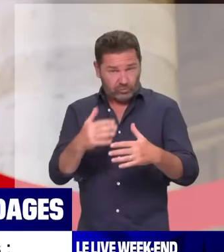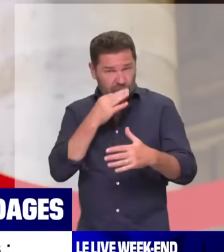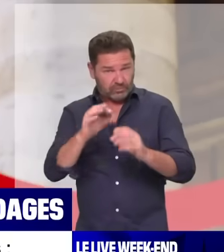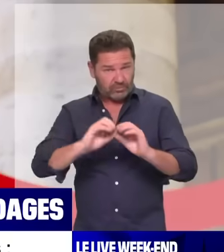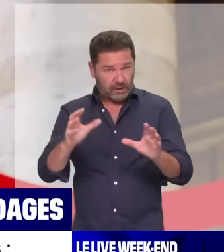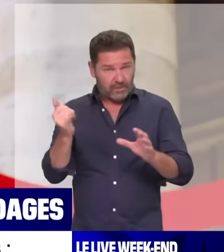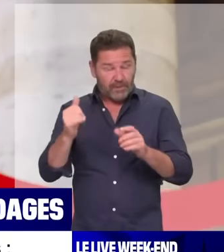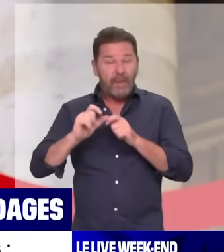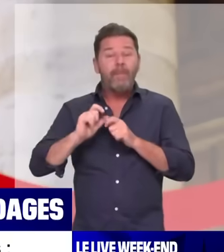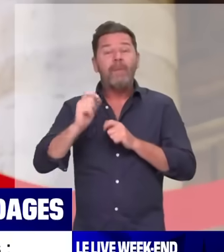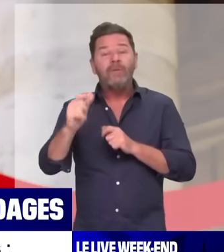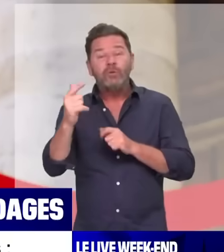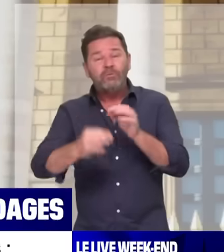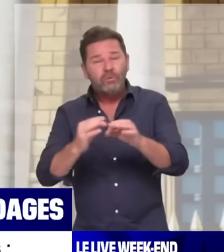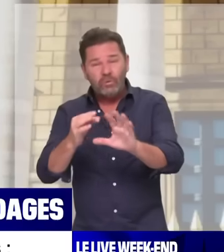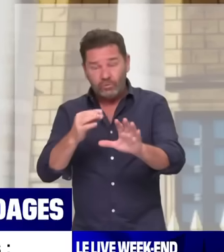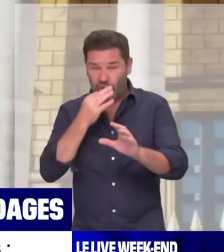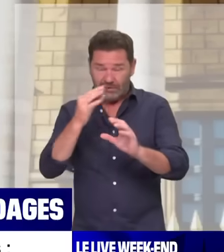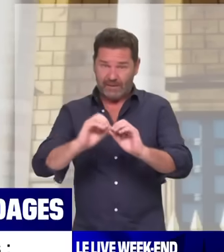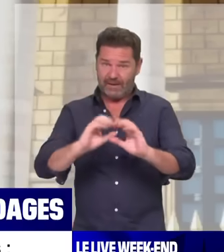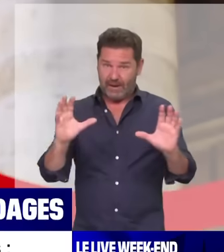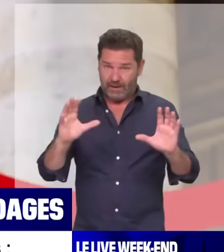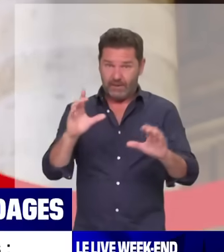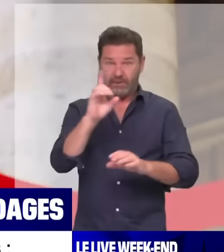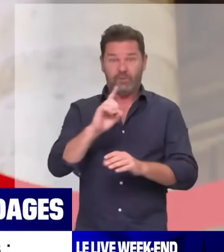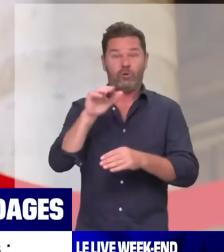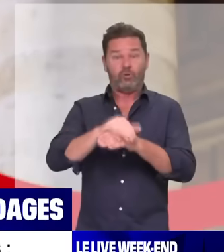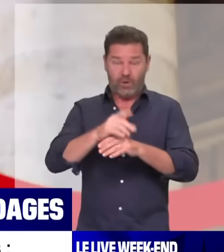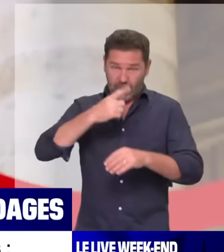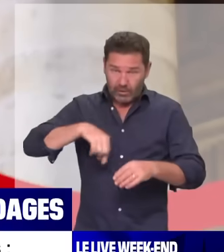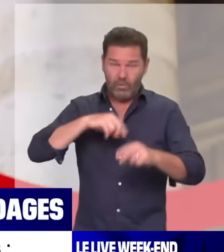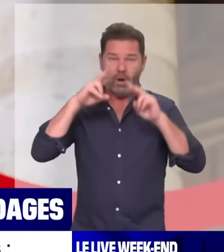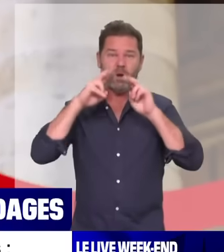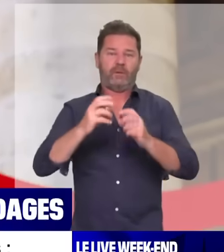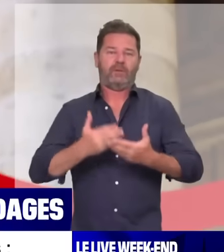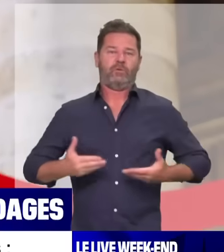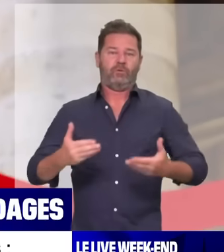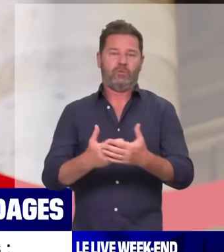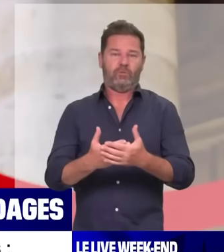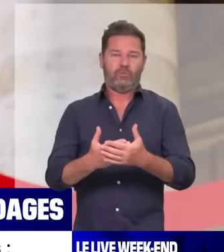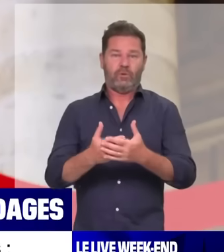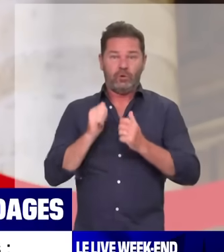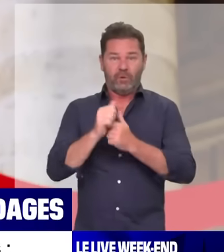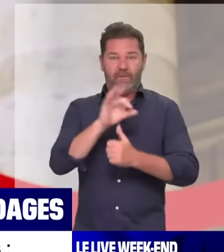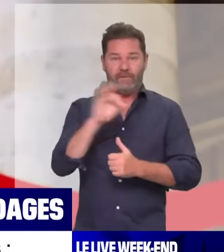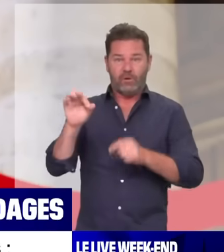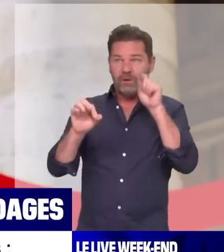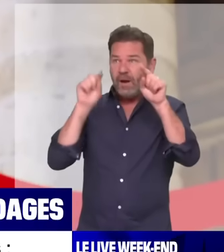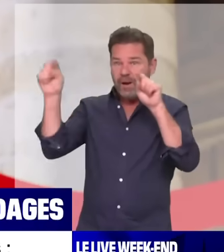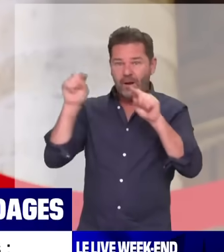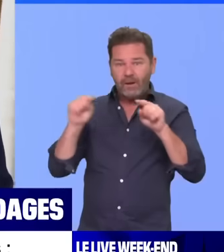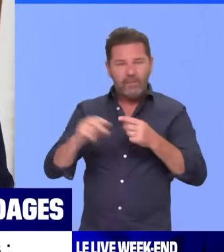national donc ensuite je vais être clairire avec vous le dimanche soir on va analyser la situation circonscription par circonscriptionz pas répondu